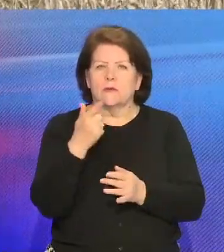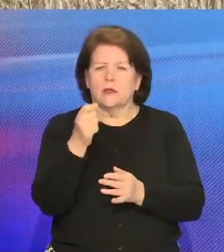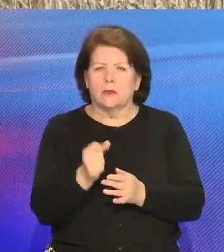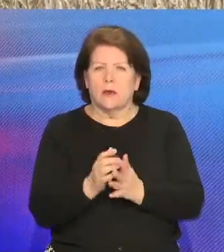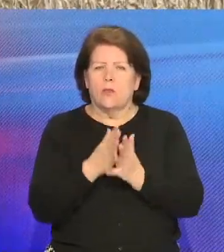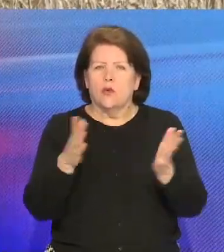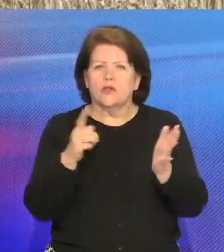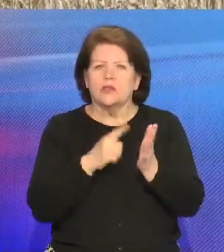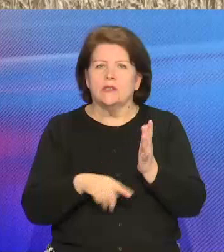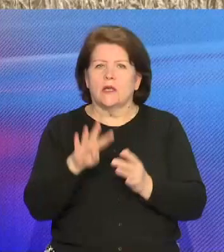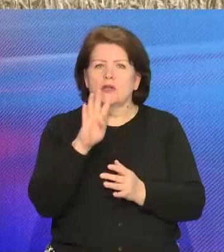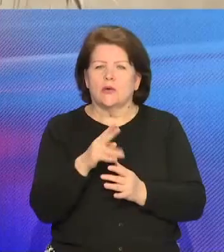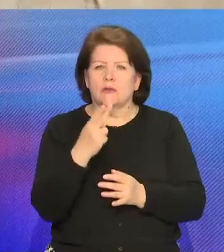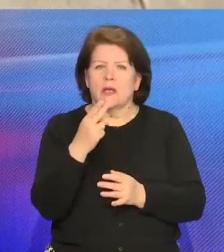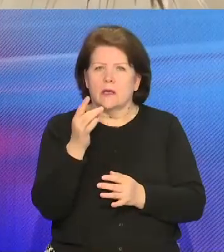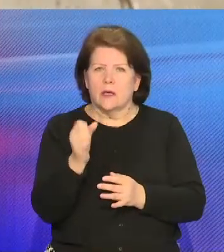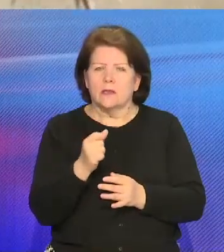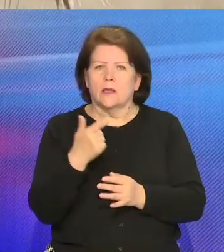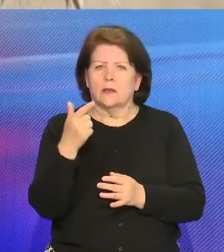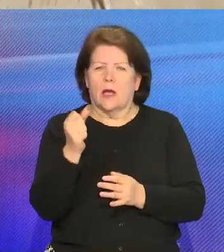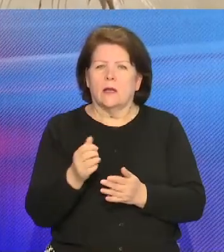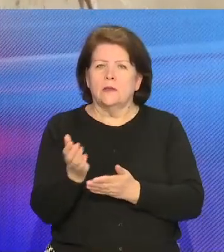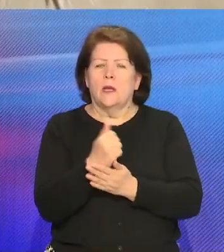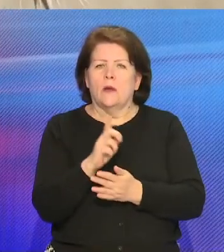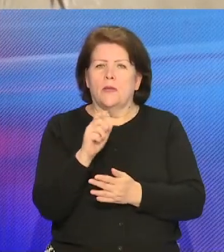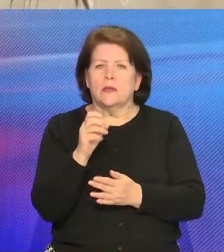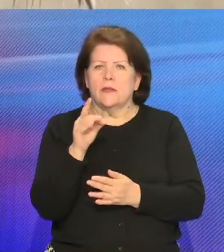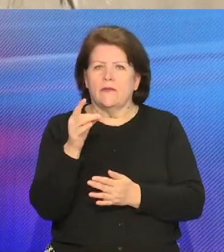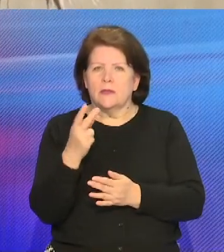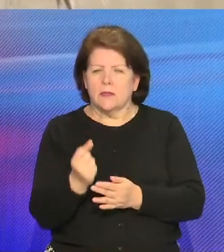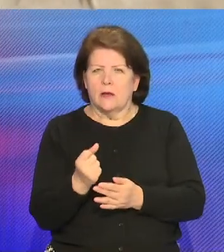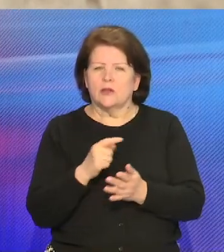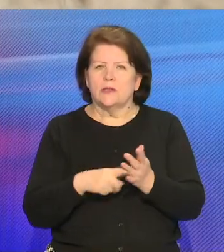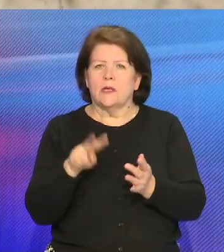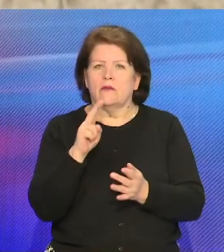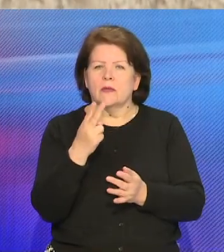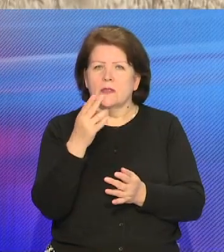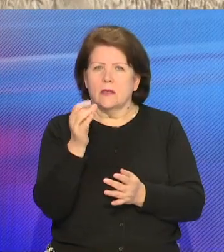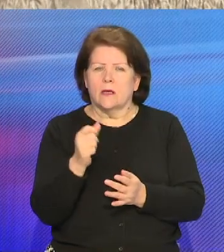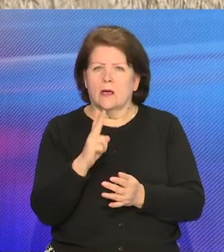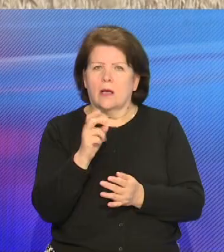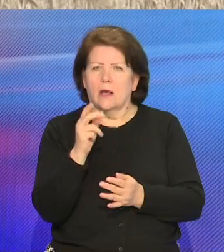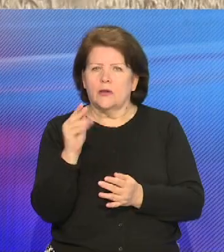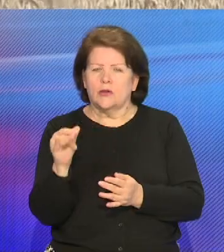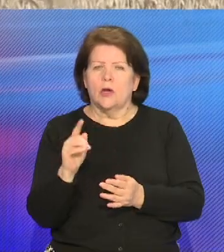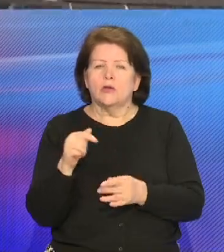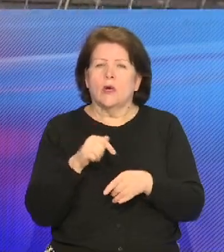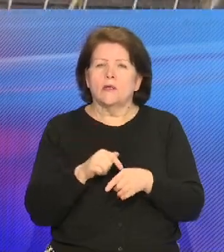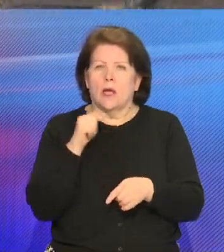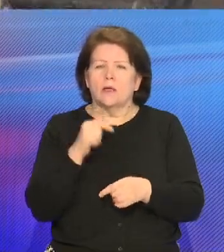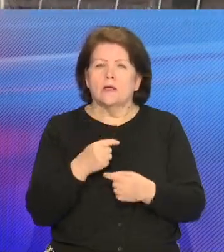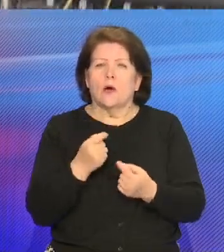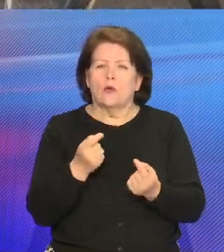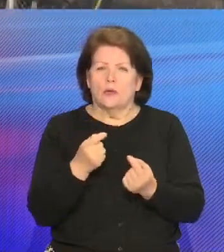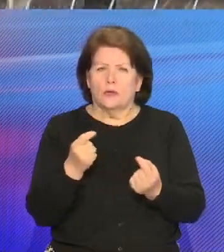Больше за 64 центнерус гектара убирают в Берестовицке аграрии. 62 центнеры – Карелецке. Что тычется культур, то